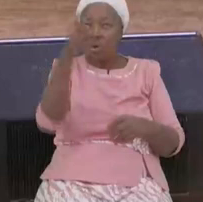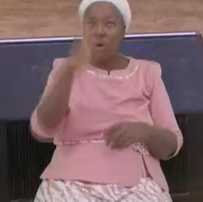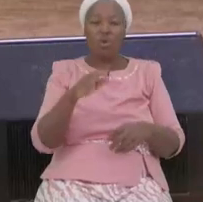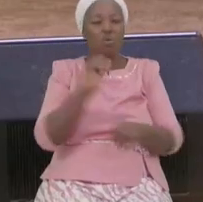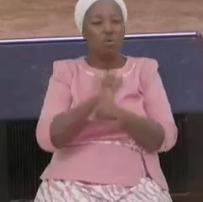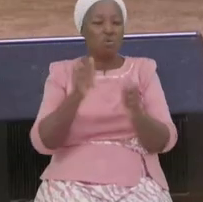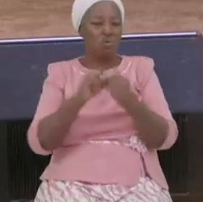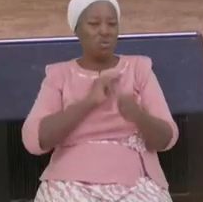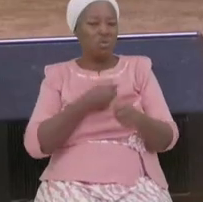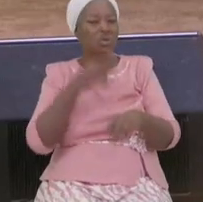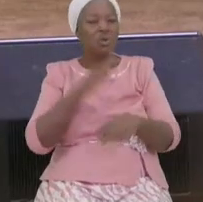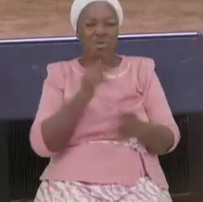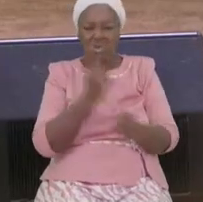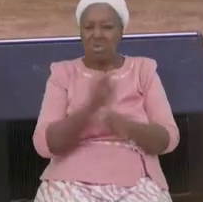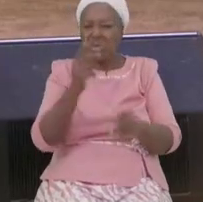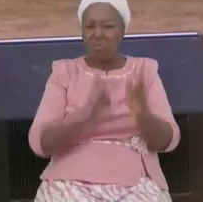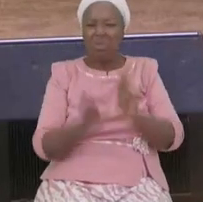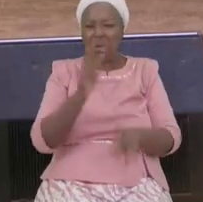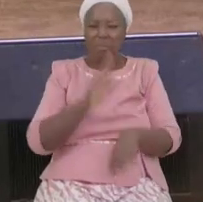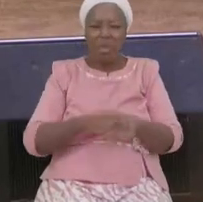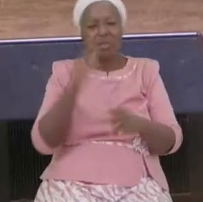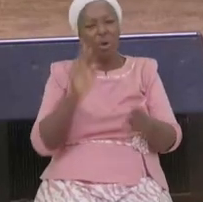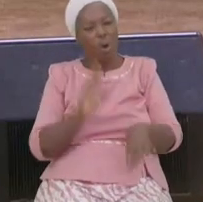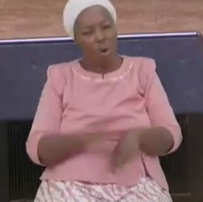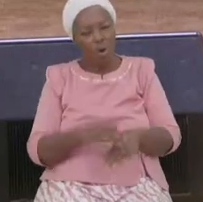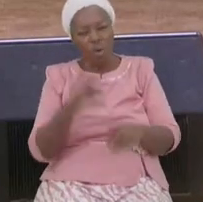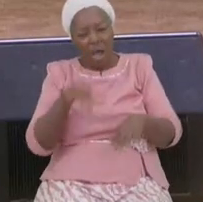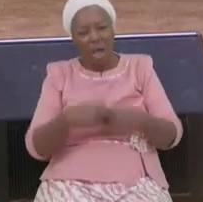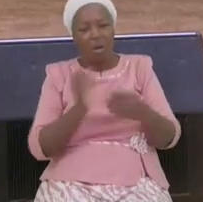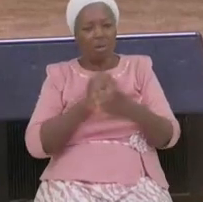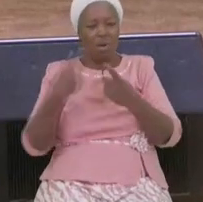eux tous, petits et grands, et